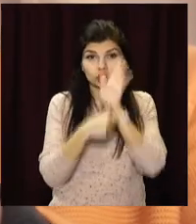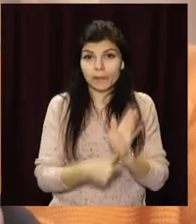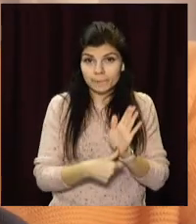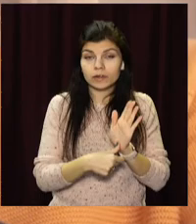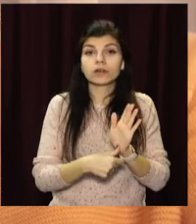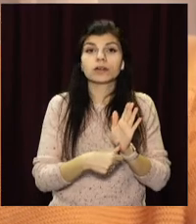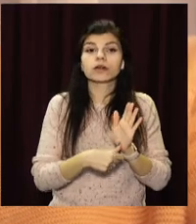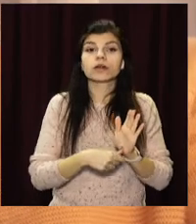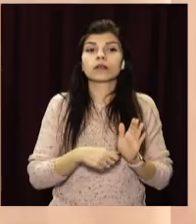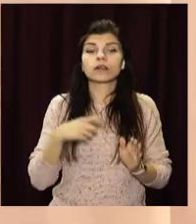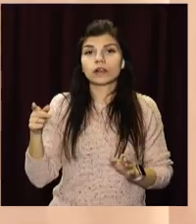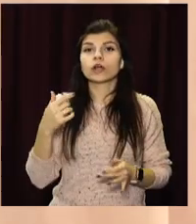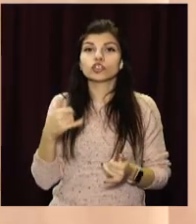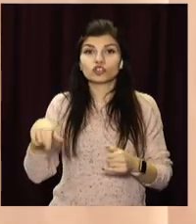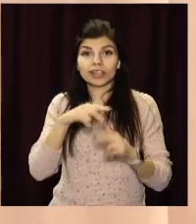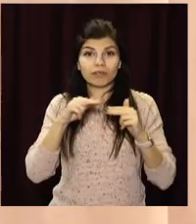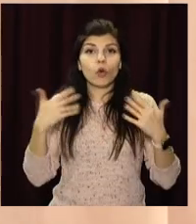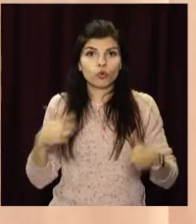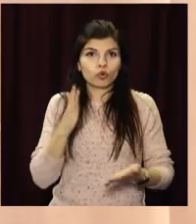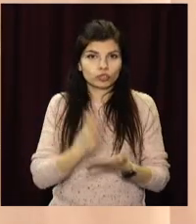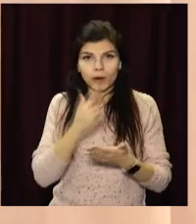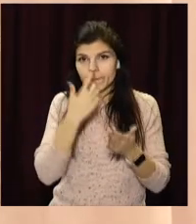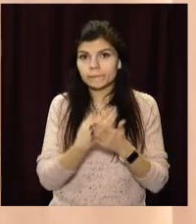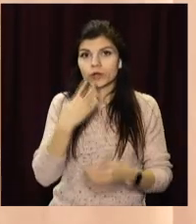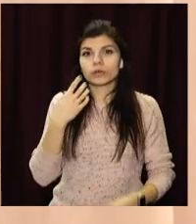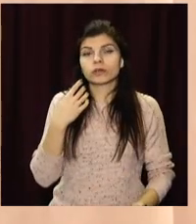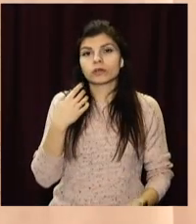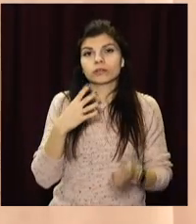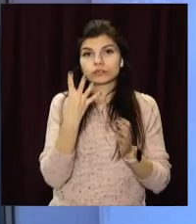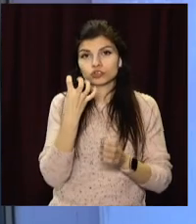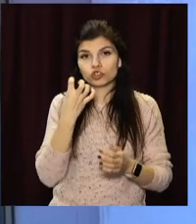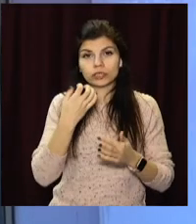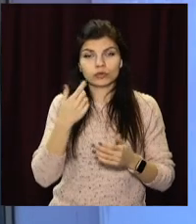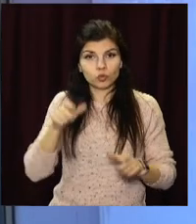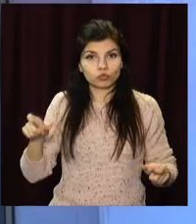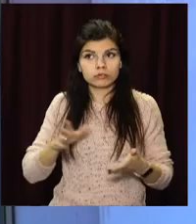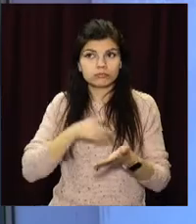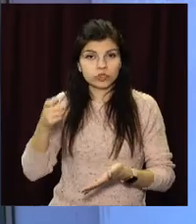3 до 6 місяців з початку року. До відділів РАЦІ Дніпра вже подали майже 40